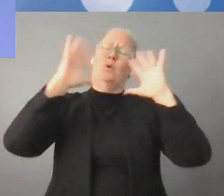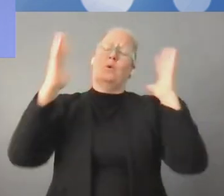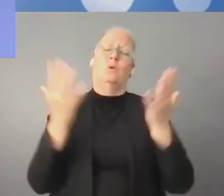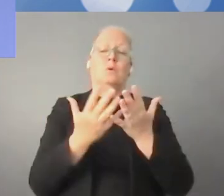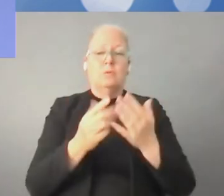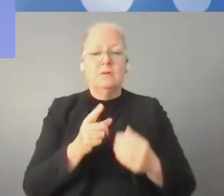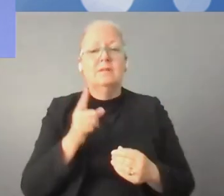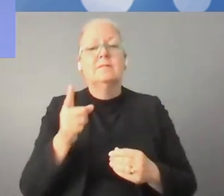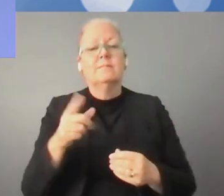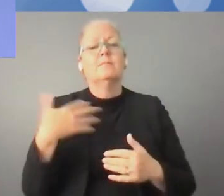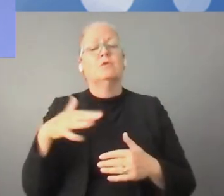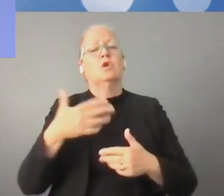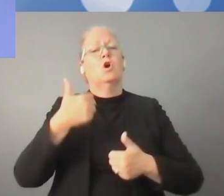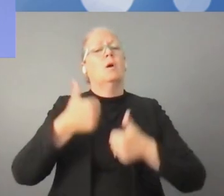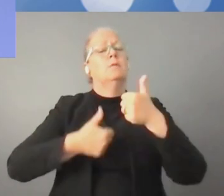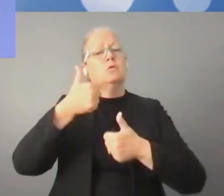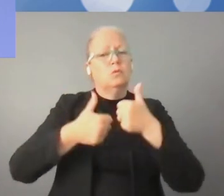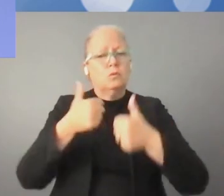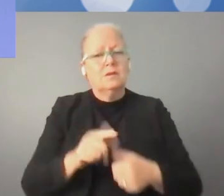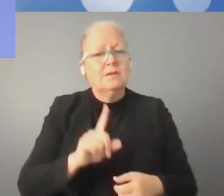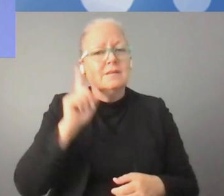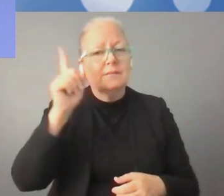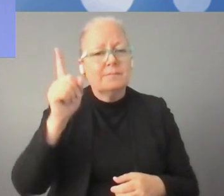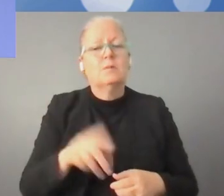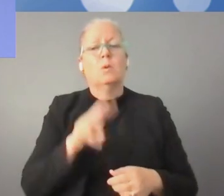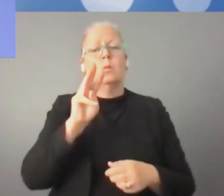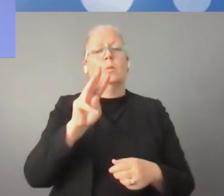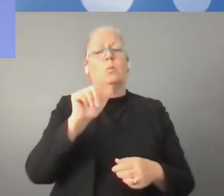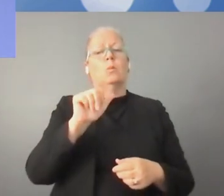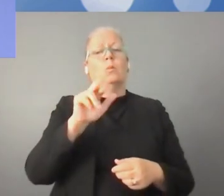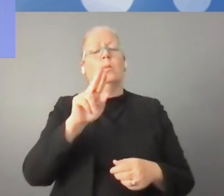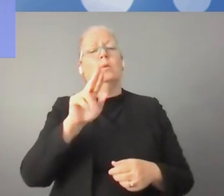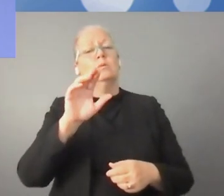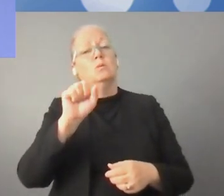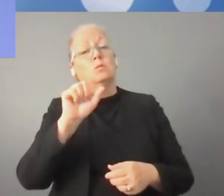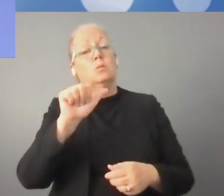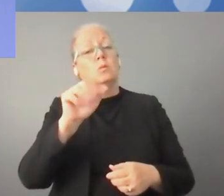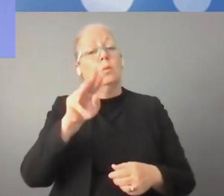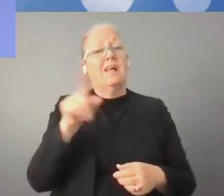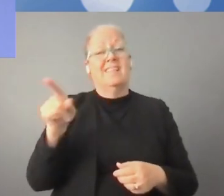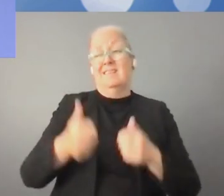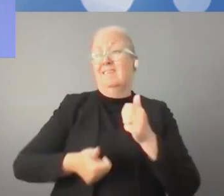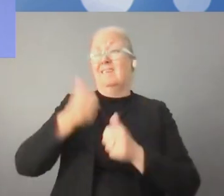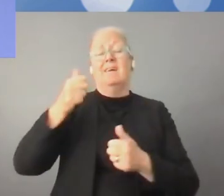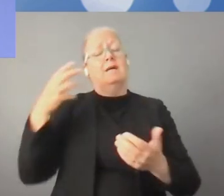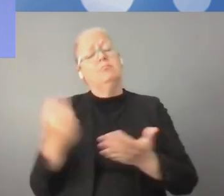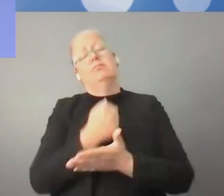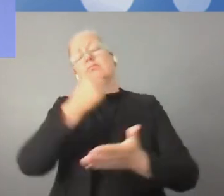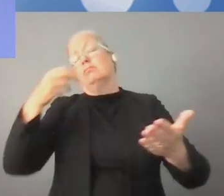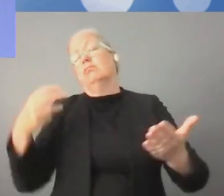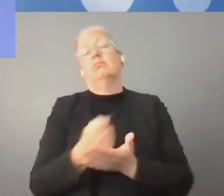он победил на первом музыкальном конкурсе. Когда ему было 16 лет, он выступал уже в